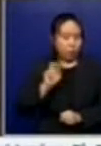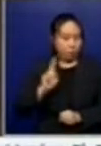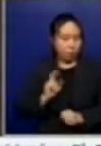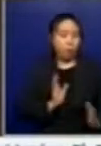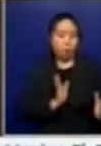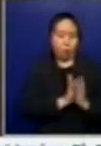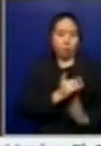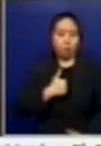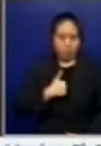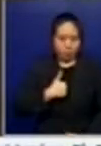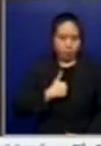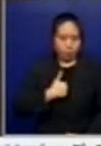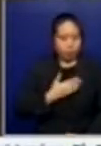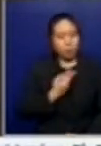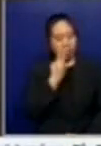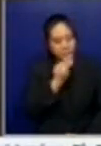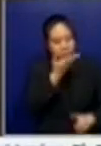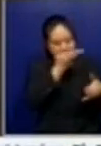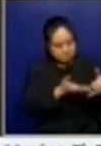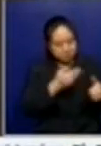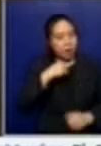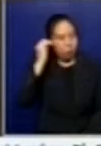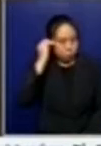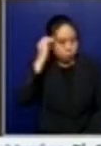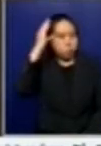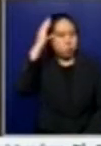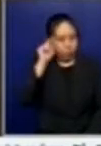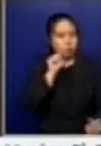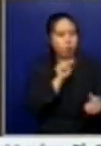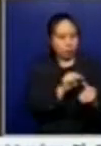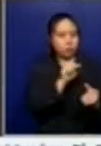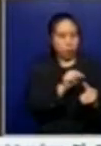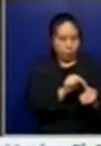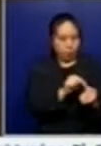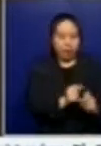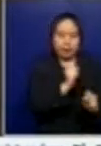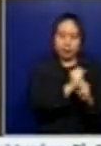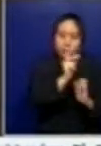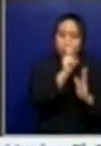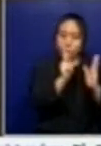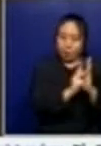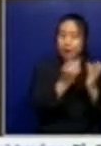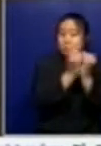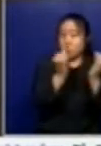ผมก็เห็นว่าท่านเป็นบุคคลที่มีความรู้นะครับเหมาะสมนะที่จะร่างรัฐธรรมนูญ